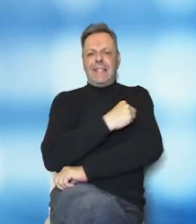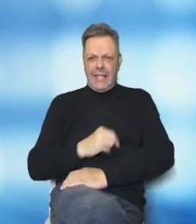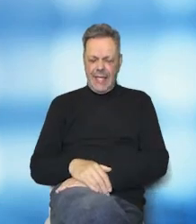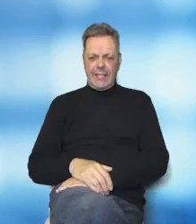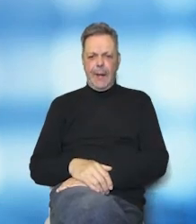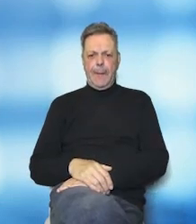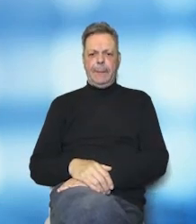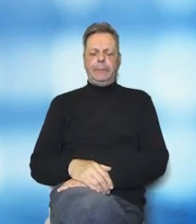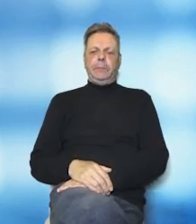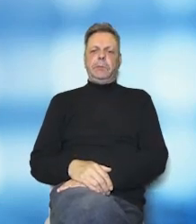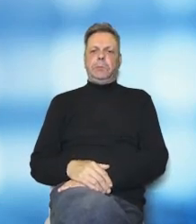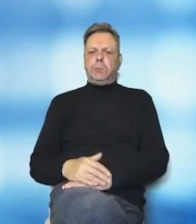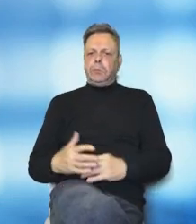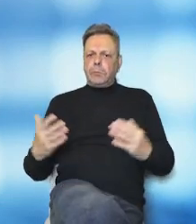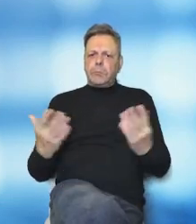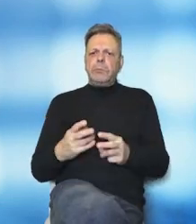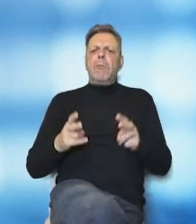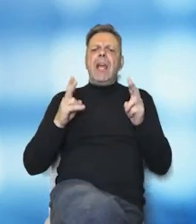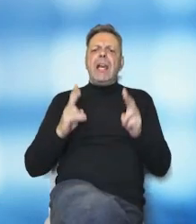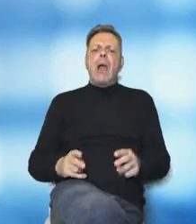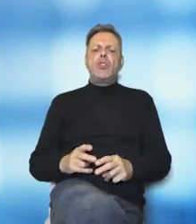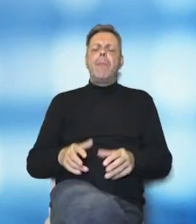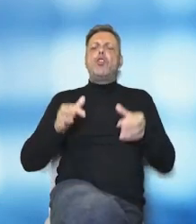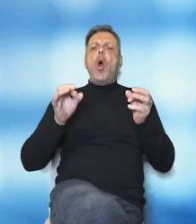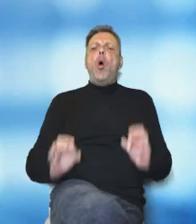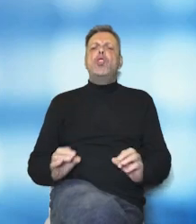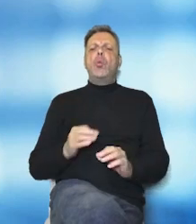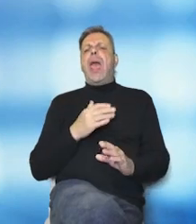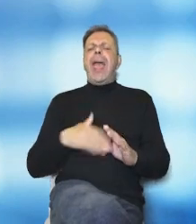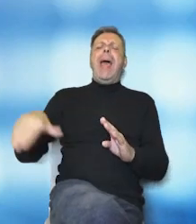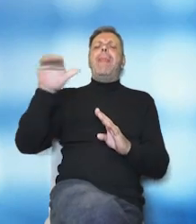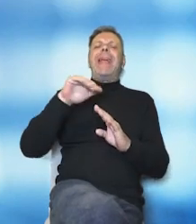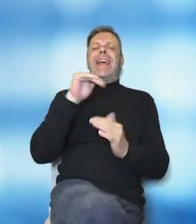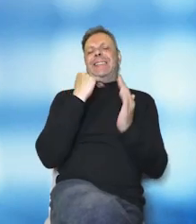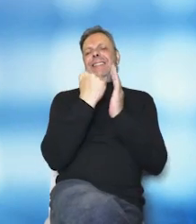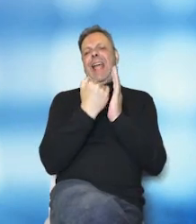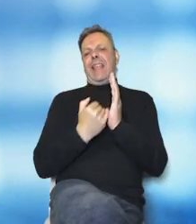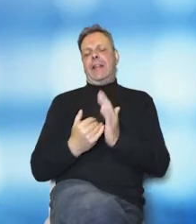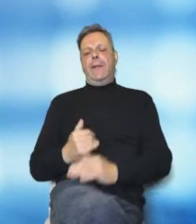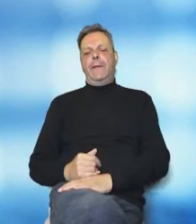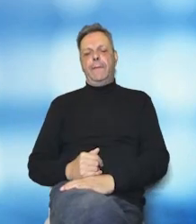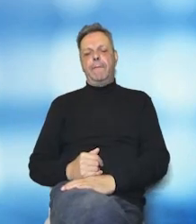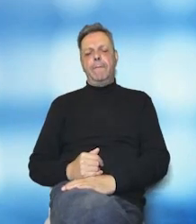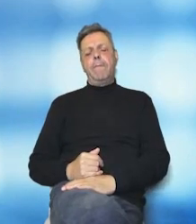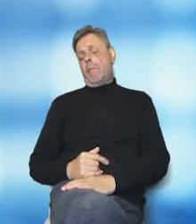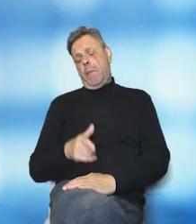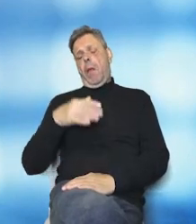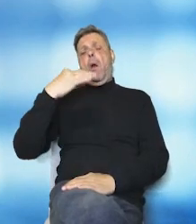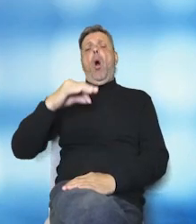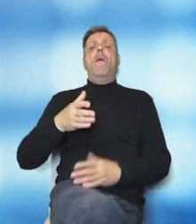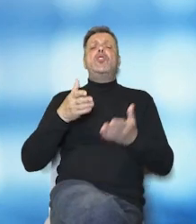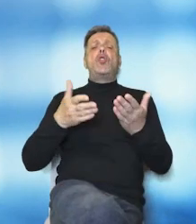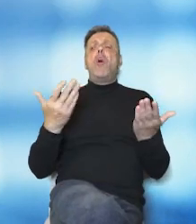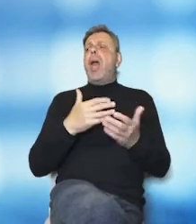Na koji način se može osigurati nadstandard? Nadstandard ovisi o tome po